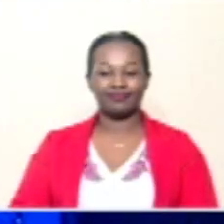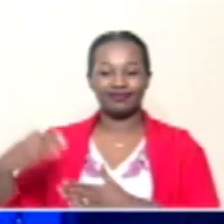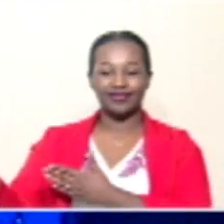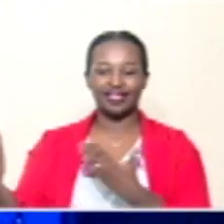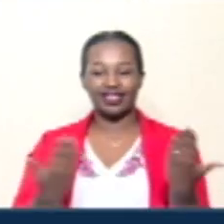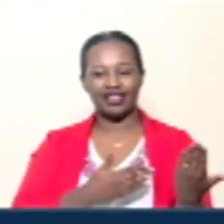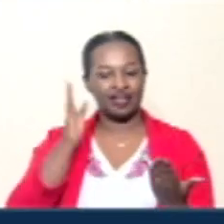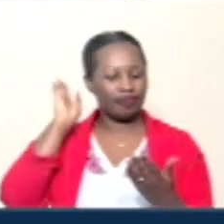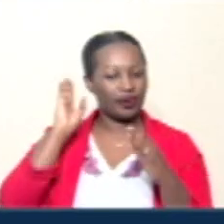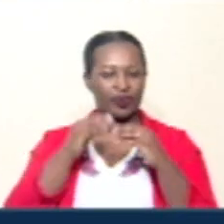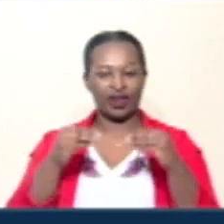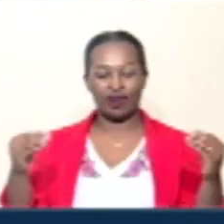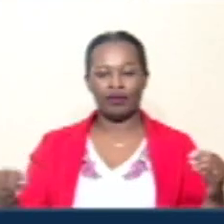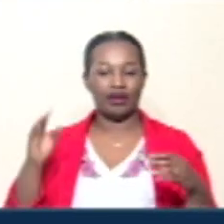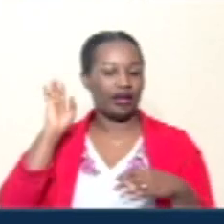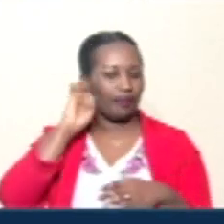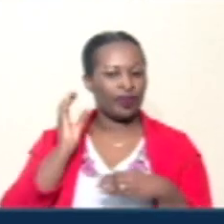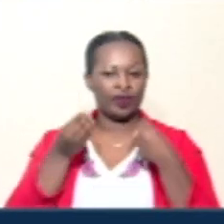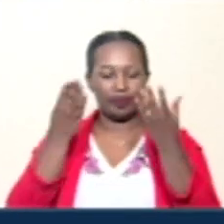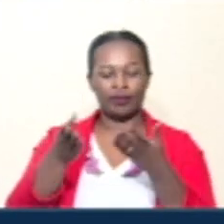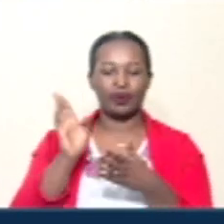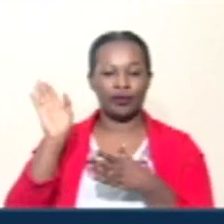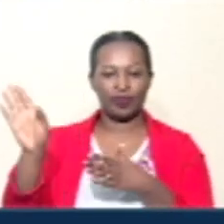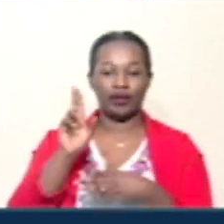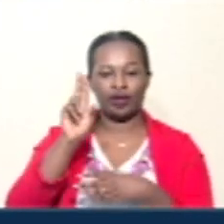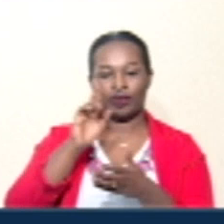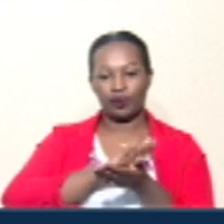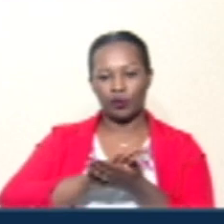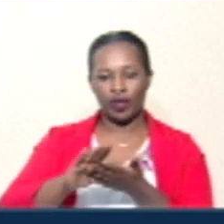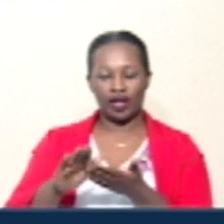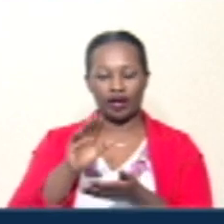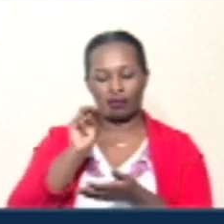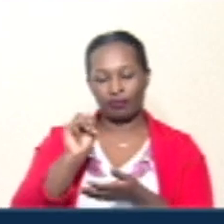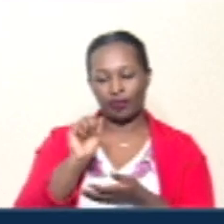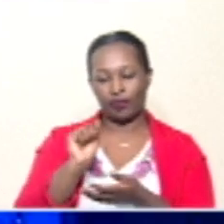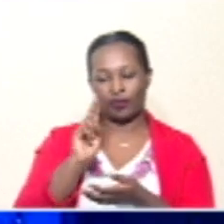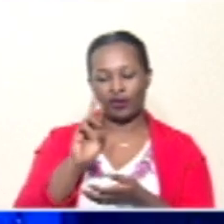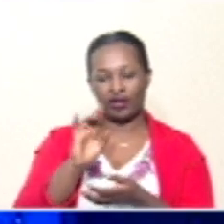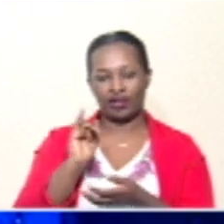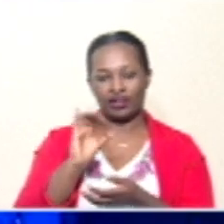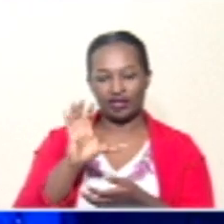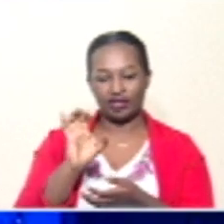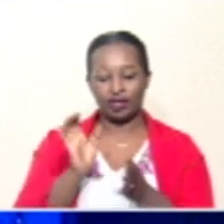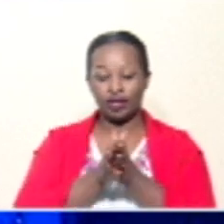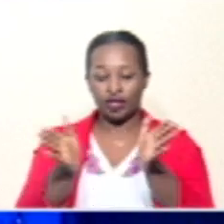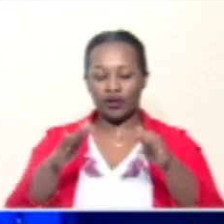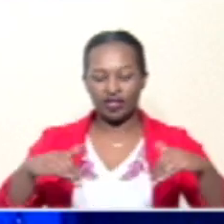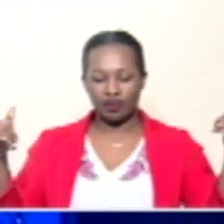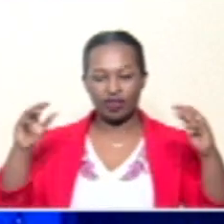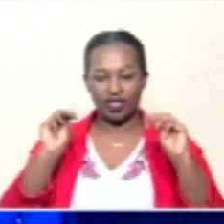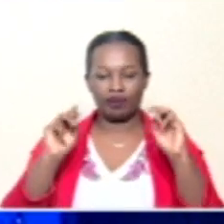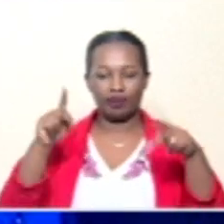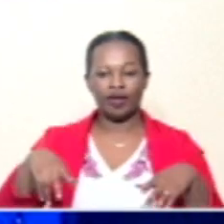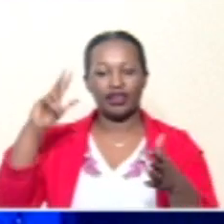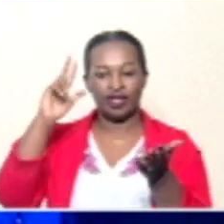ikaze mu makuru arambuye na makuru mugiye kugezwaho nanjye Uwera Jean Maurice. Inteko rusange y'umutwe w'abadepite yemeje